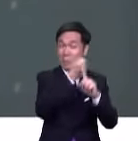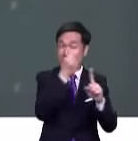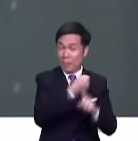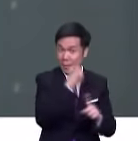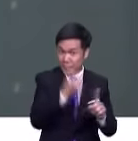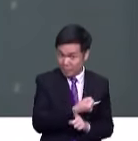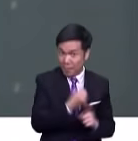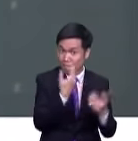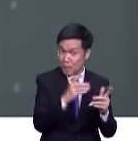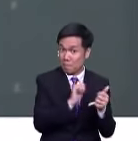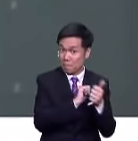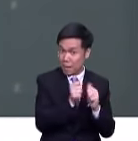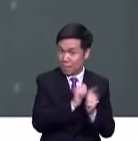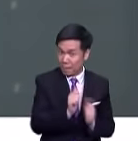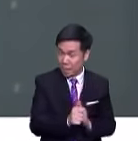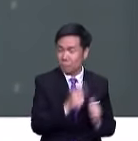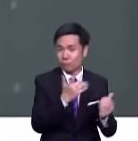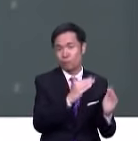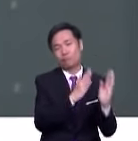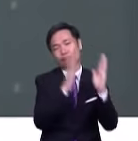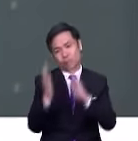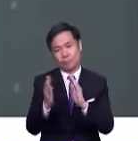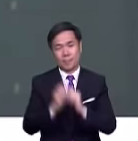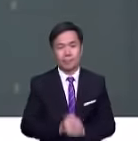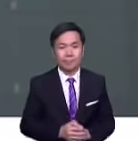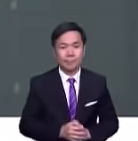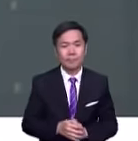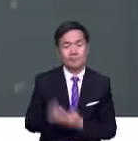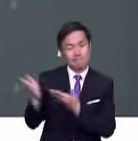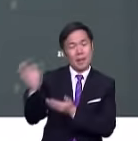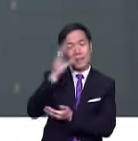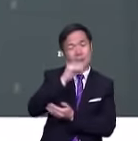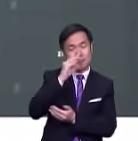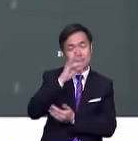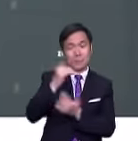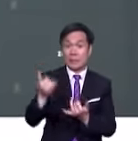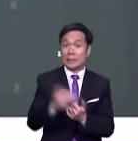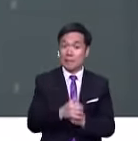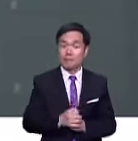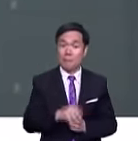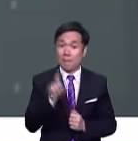Negara ini dia memerlukan pendekatan